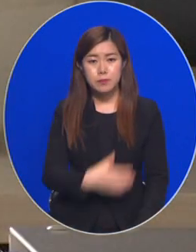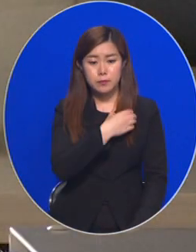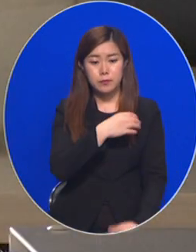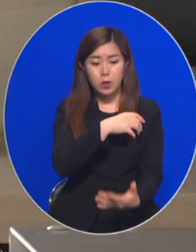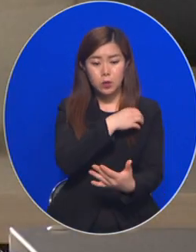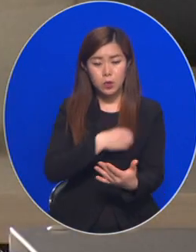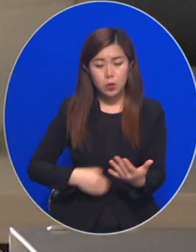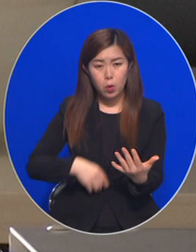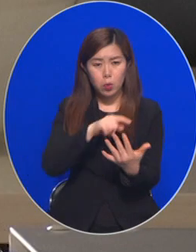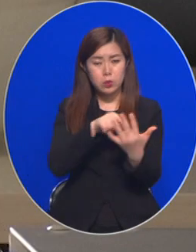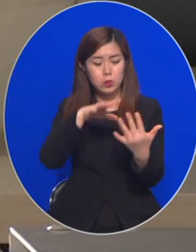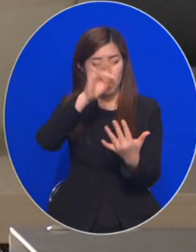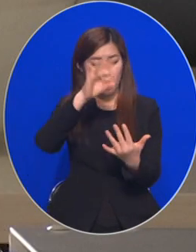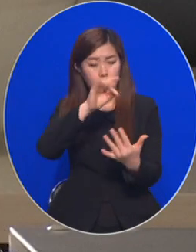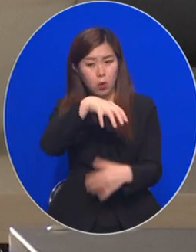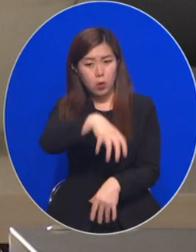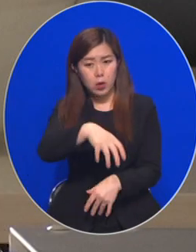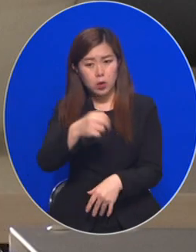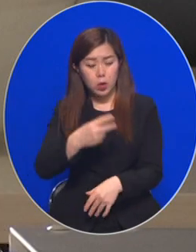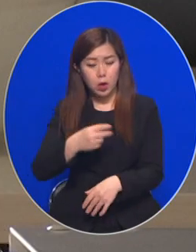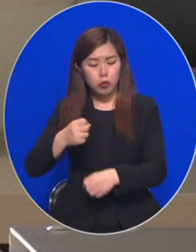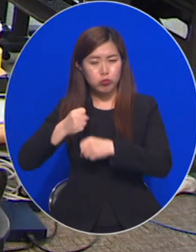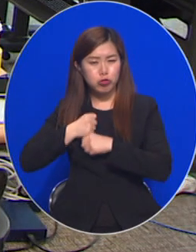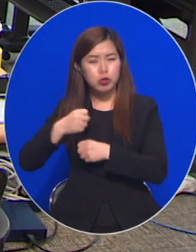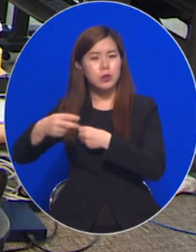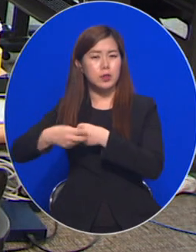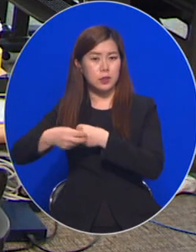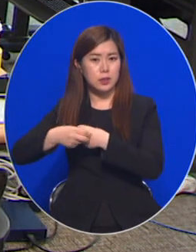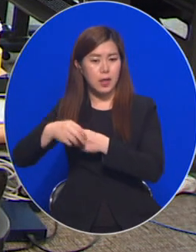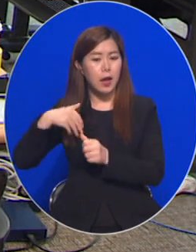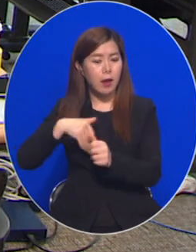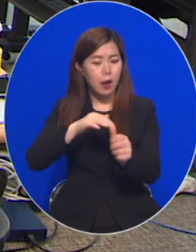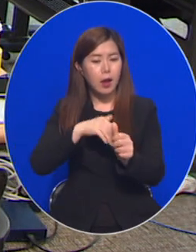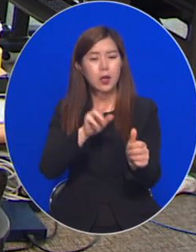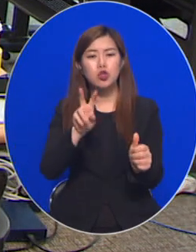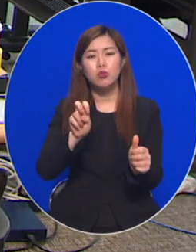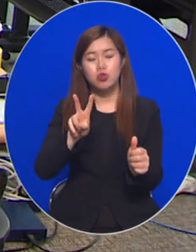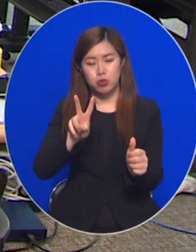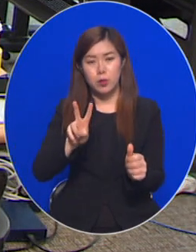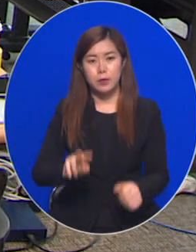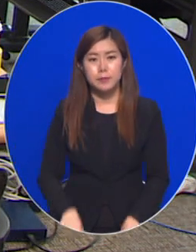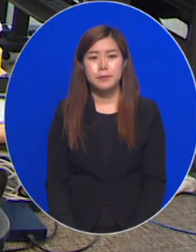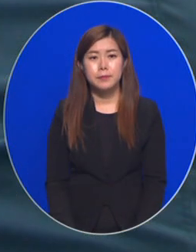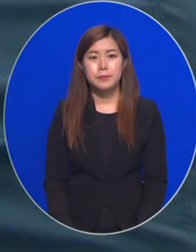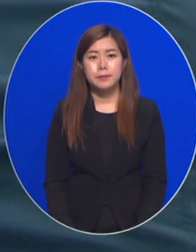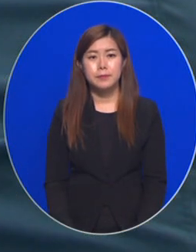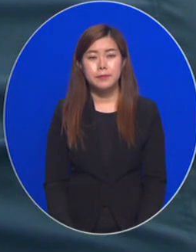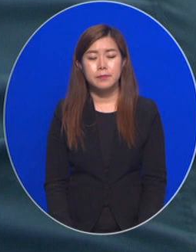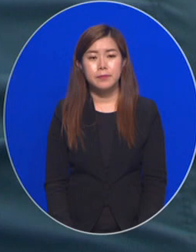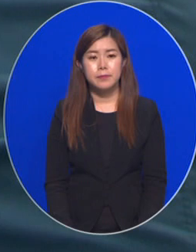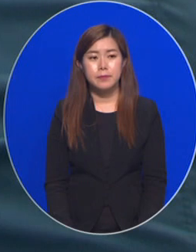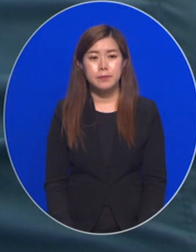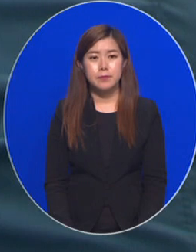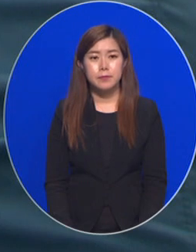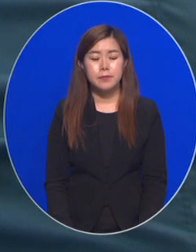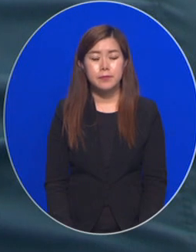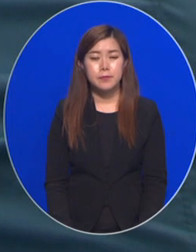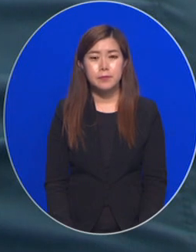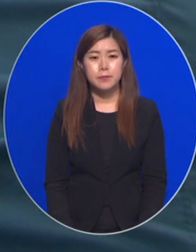등 9개 기관에 군의관 22명도 파견할 예정입니다. KTV 이예진입니다.